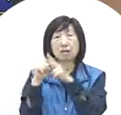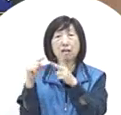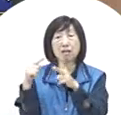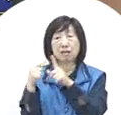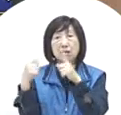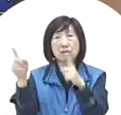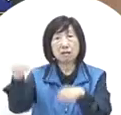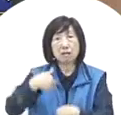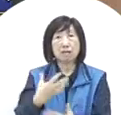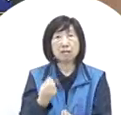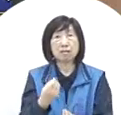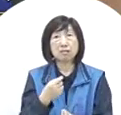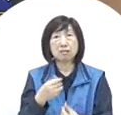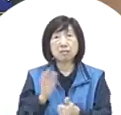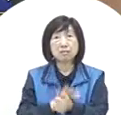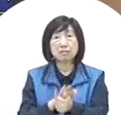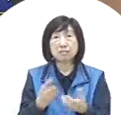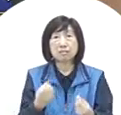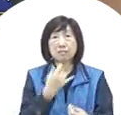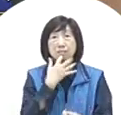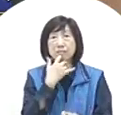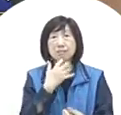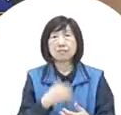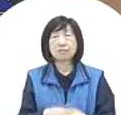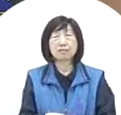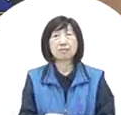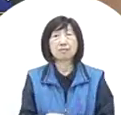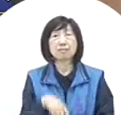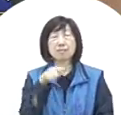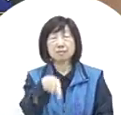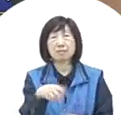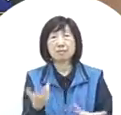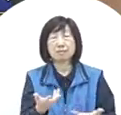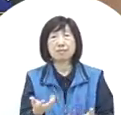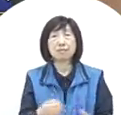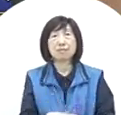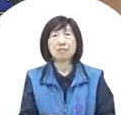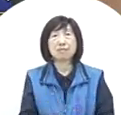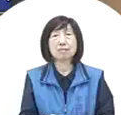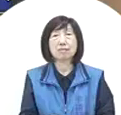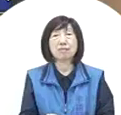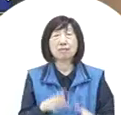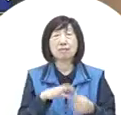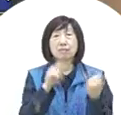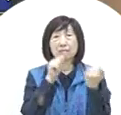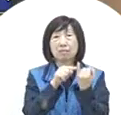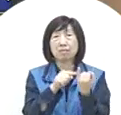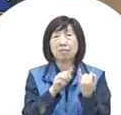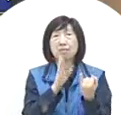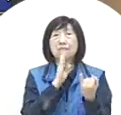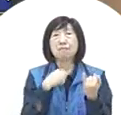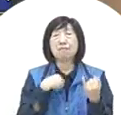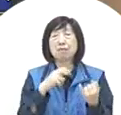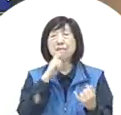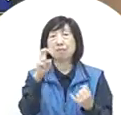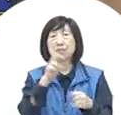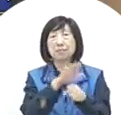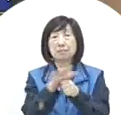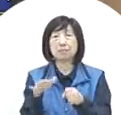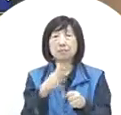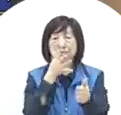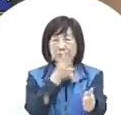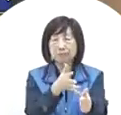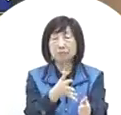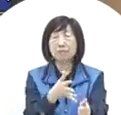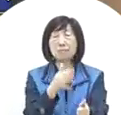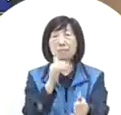没有通报社工协助？ 哎，这个案子应该因为他这个当事人他已经成年，我们有询问他需不需要